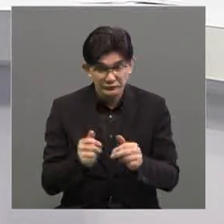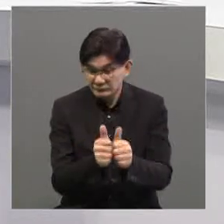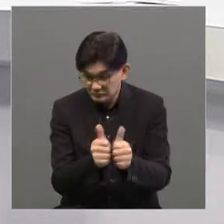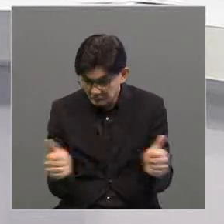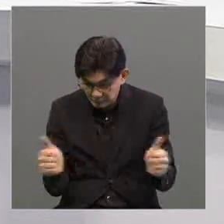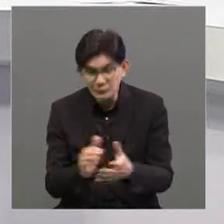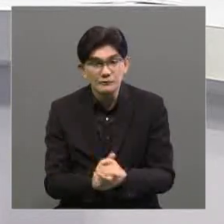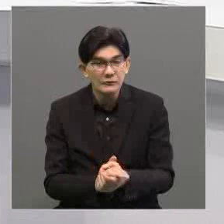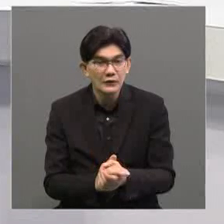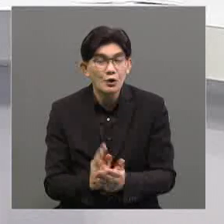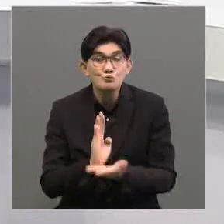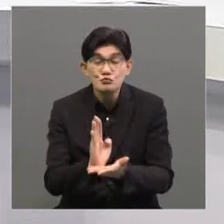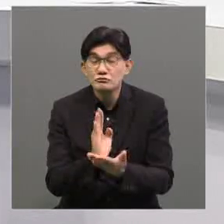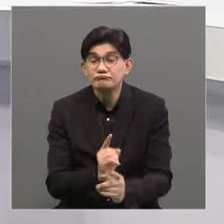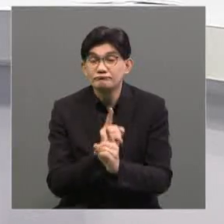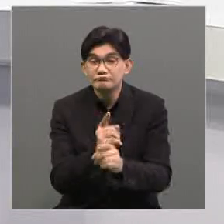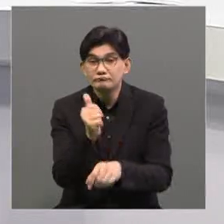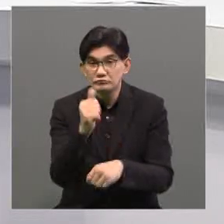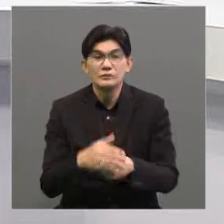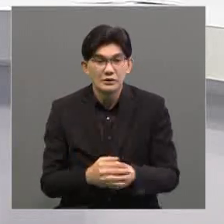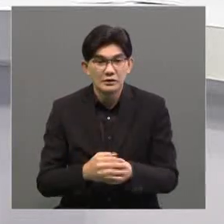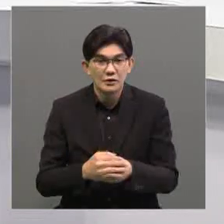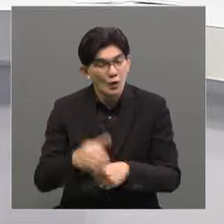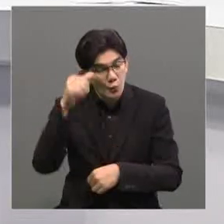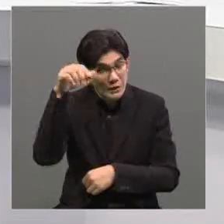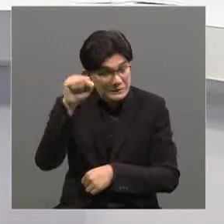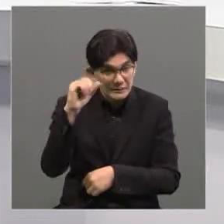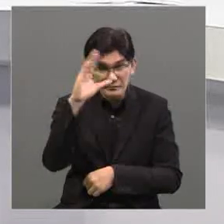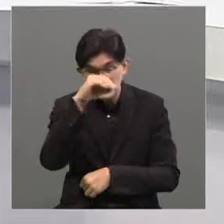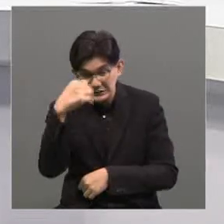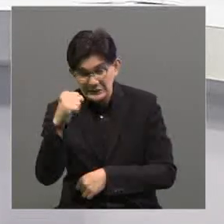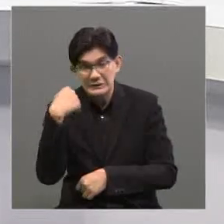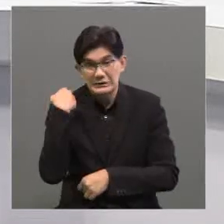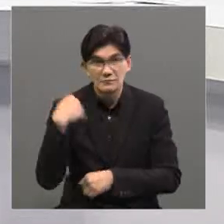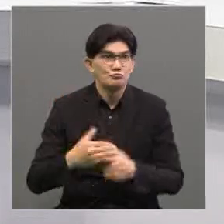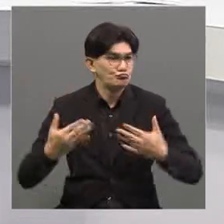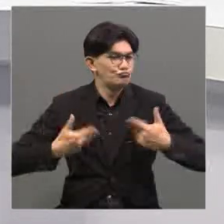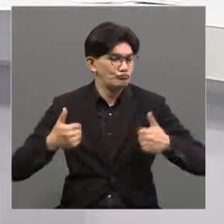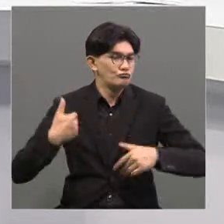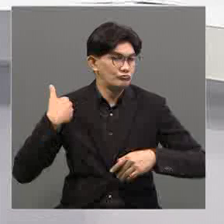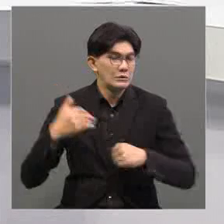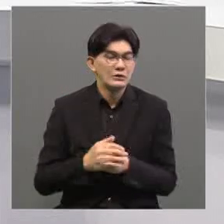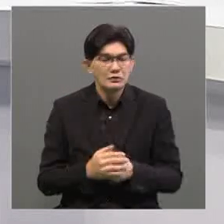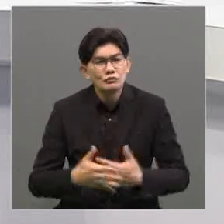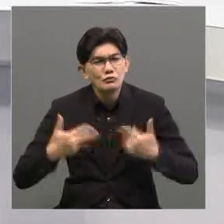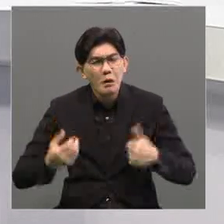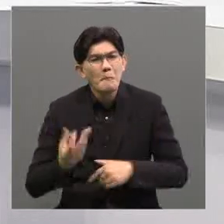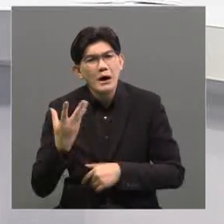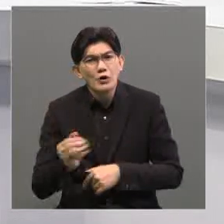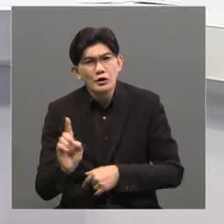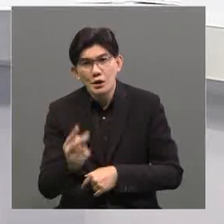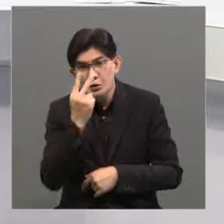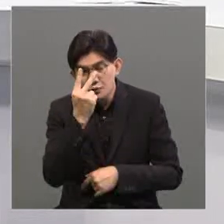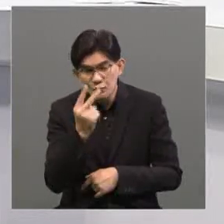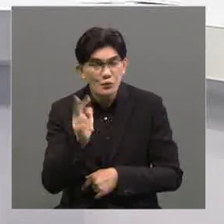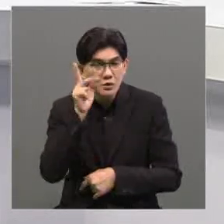คลสืบสานงานบุญนะเพื่อสร้างกุศลครั้งใหญ่10วัน10คืนนะครับบรรยากาศน่าจะคึกคักนะ ครับ แต่ว่าจะคึกคักขนาดไหนไปติดตาม